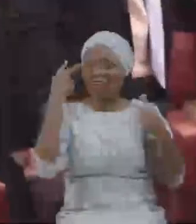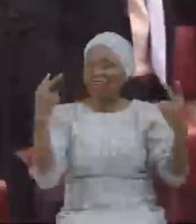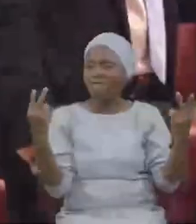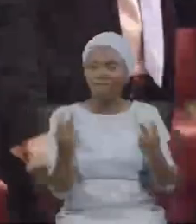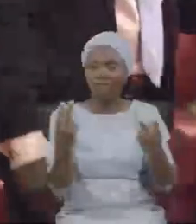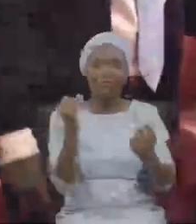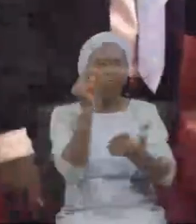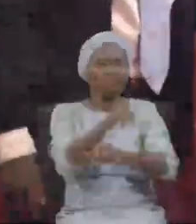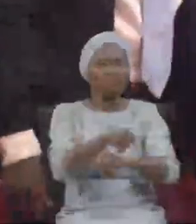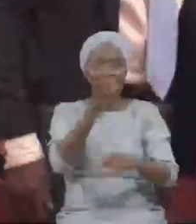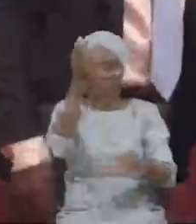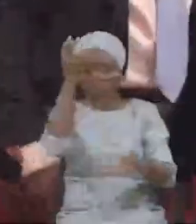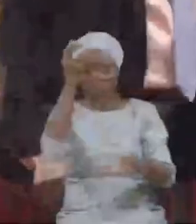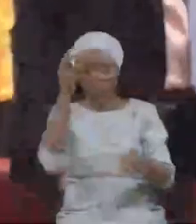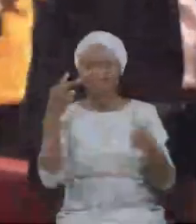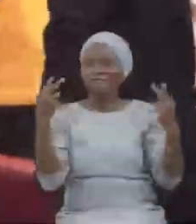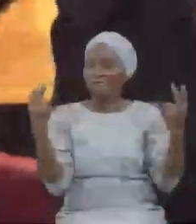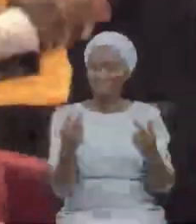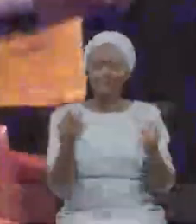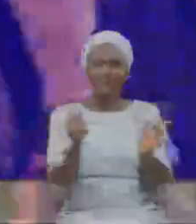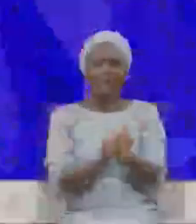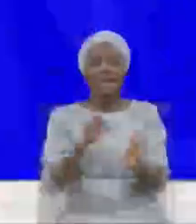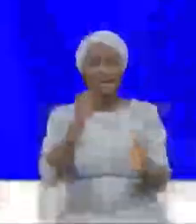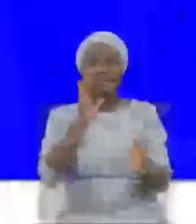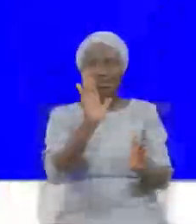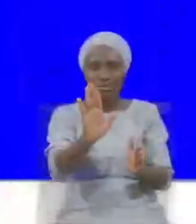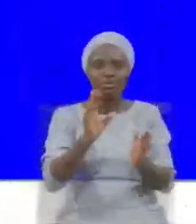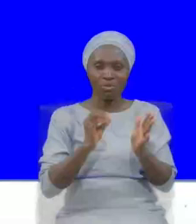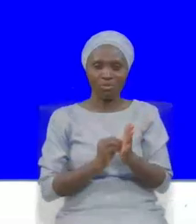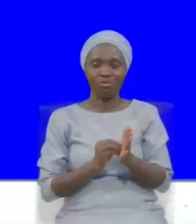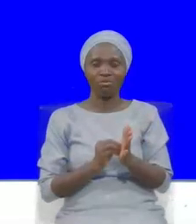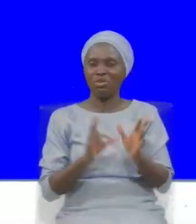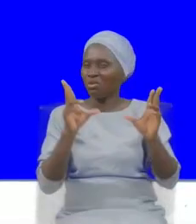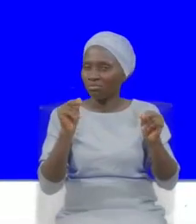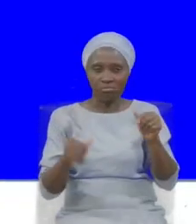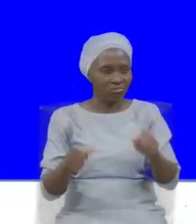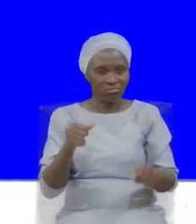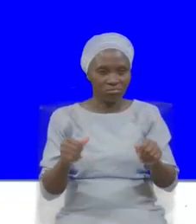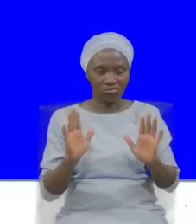sur Satan, c'est pour vous. Pas de doute.